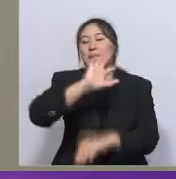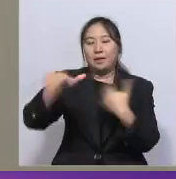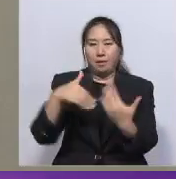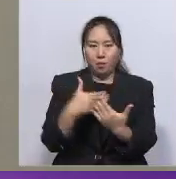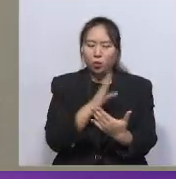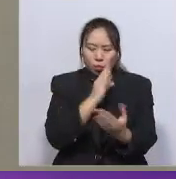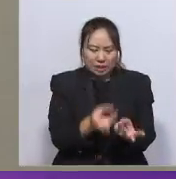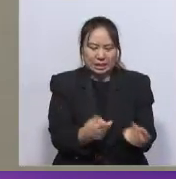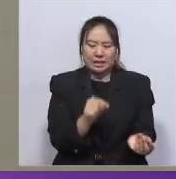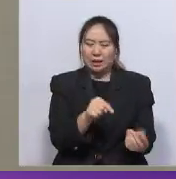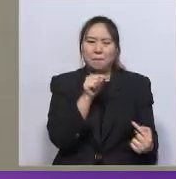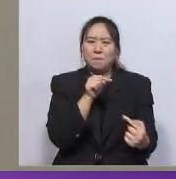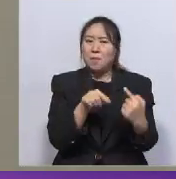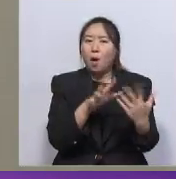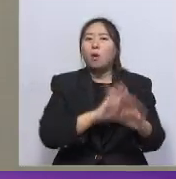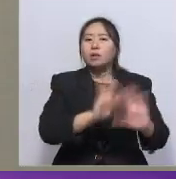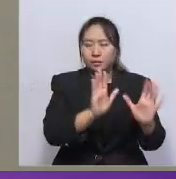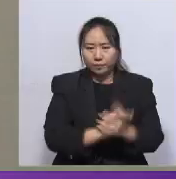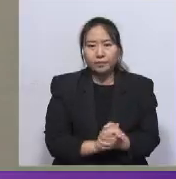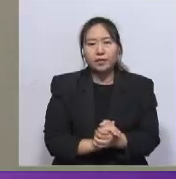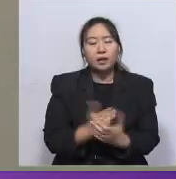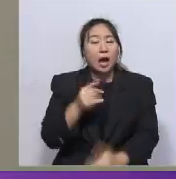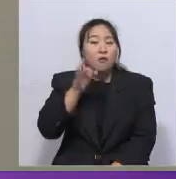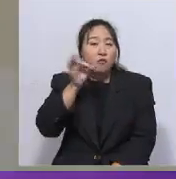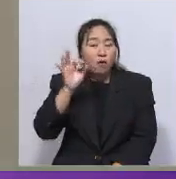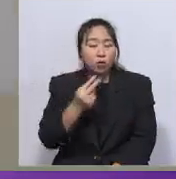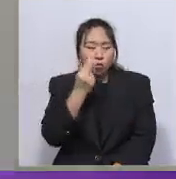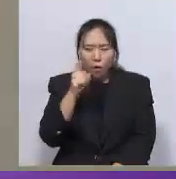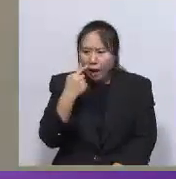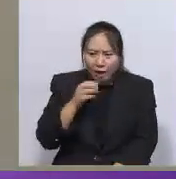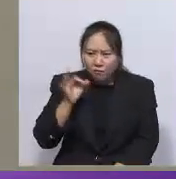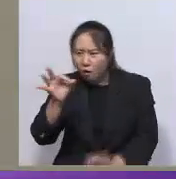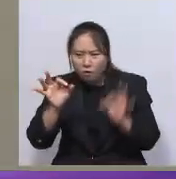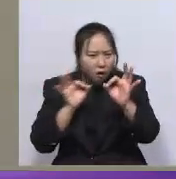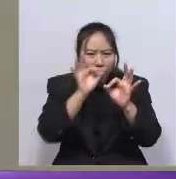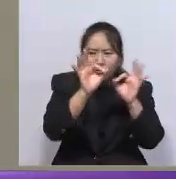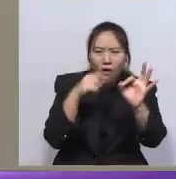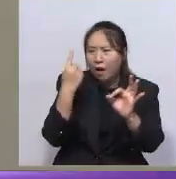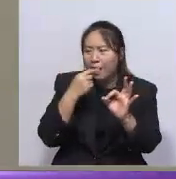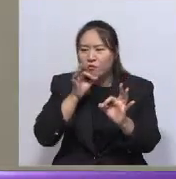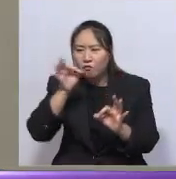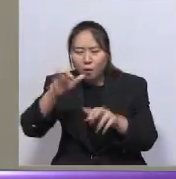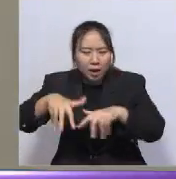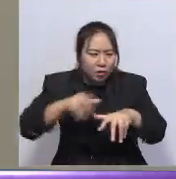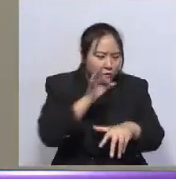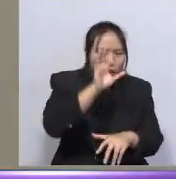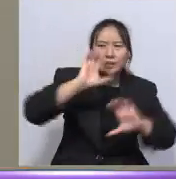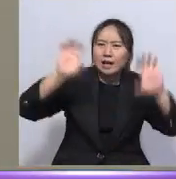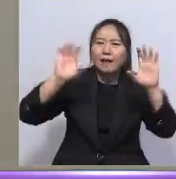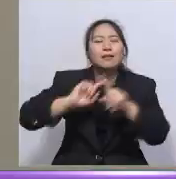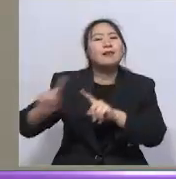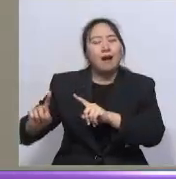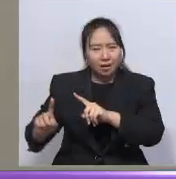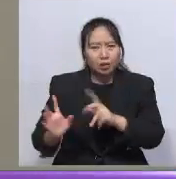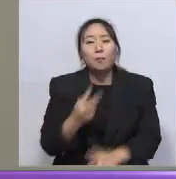าพื้นที่ไม่เหมาะสมเรื่องการฟ้องก็ต้องไปดูคดีที่มันใครฟ้องใครกันบ้างอย่างไรนะฟ้องราชการฟ้องประชาชนประชาชนฟ้องราชการ